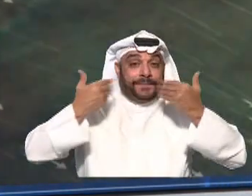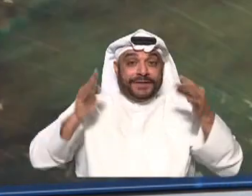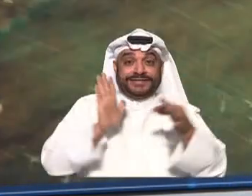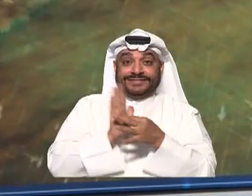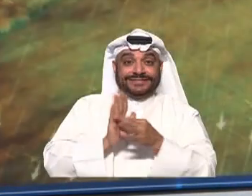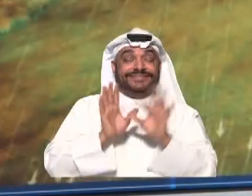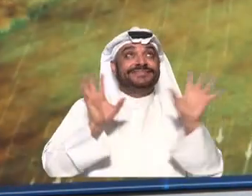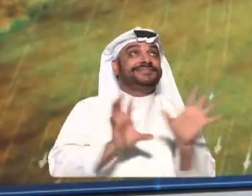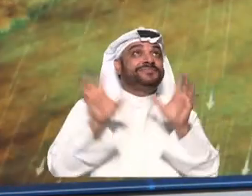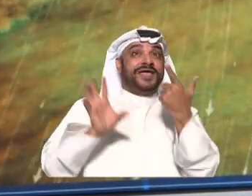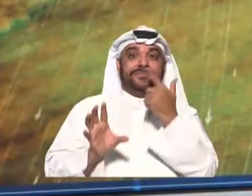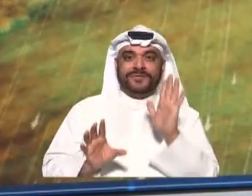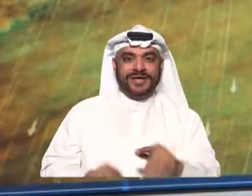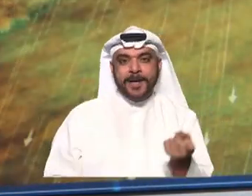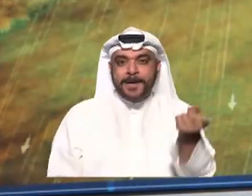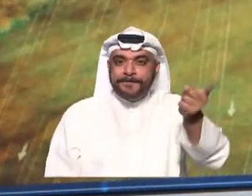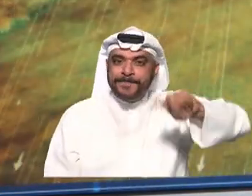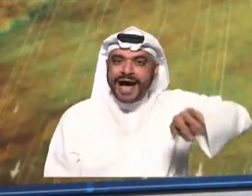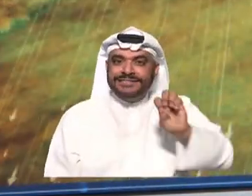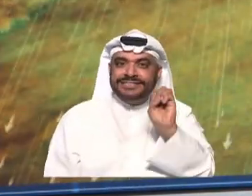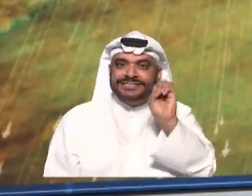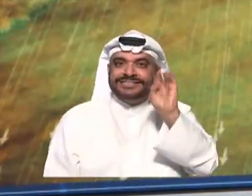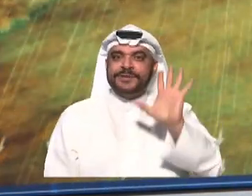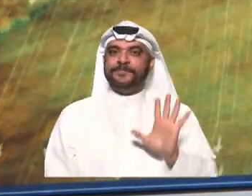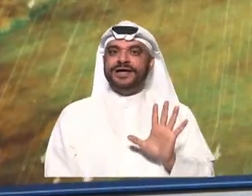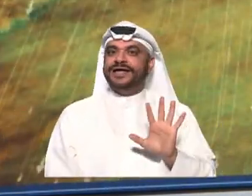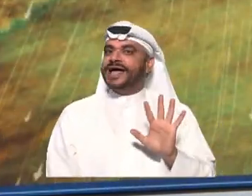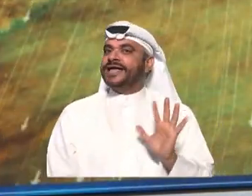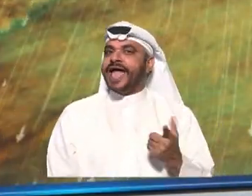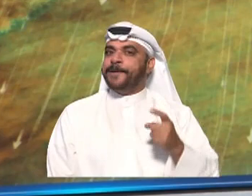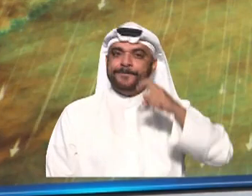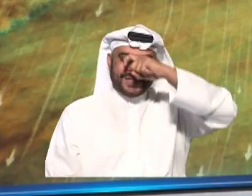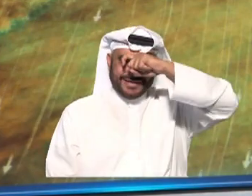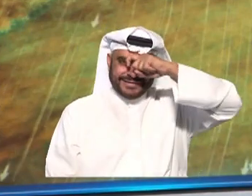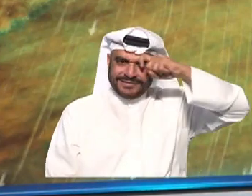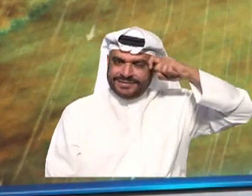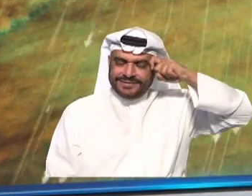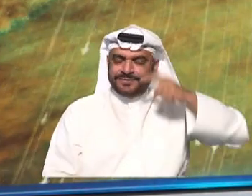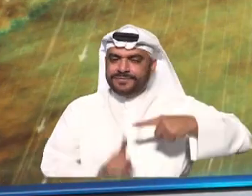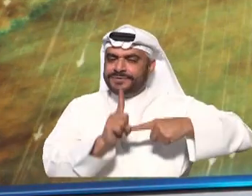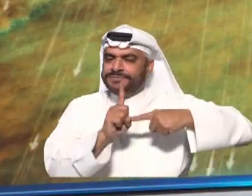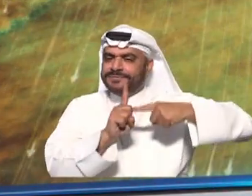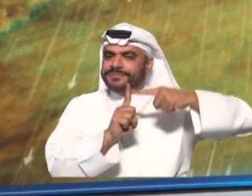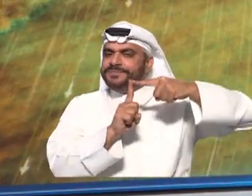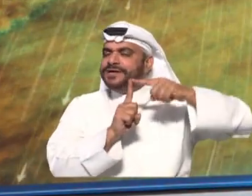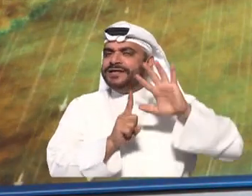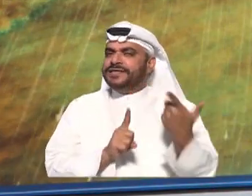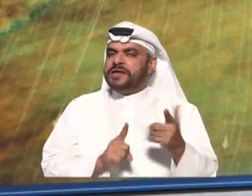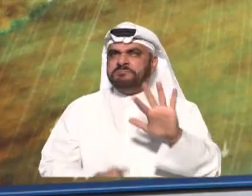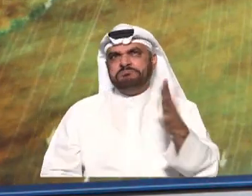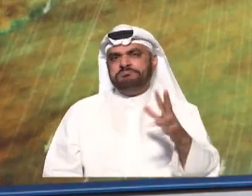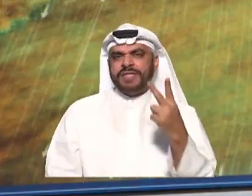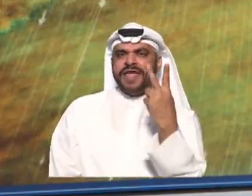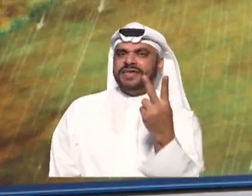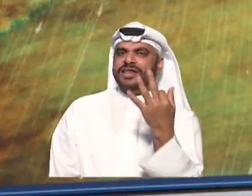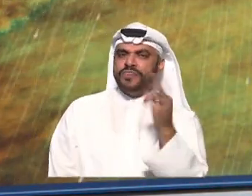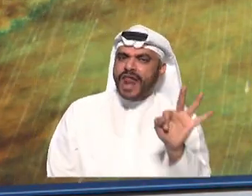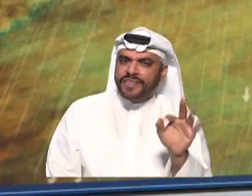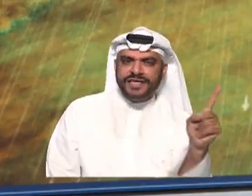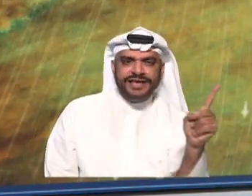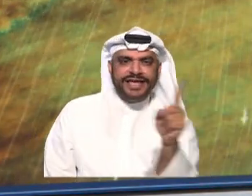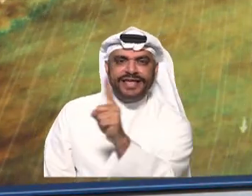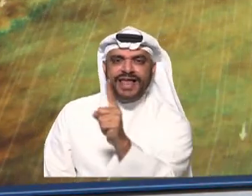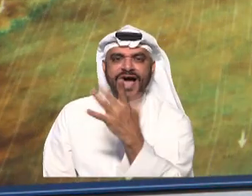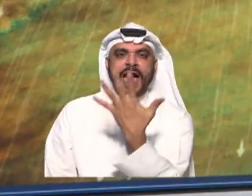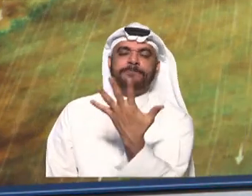الأجواء المتوقعة في صباح يوم الغد أجواء أيضا مائلة للحرارة، ومتوقع تصل درجات الحرارة ما بين 32 إلى 35